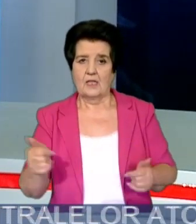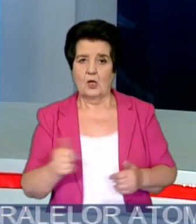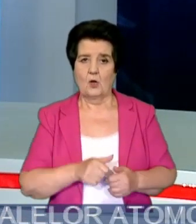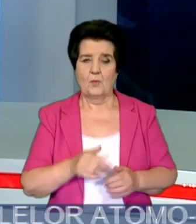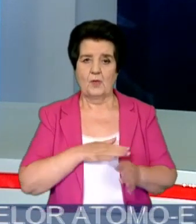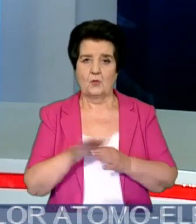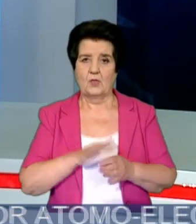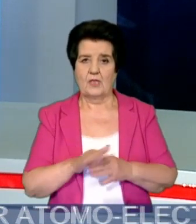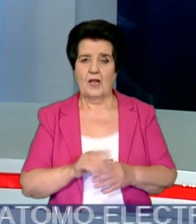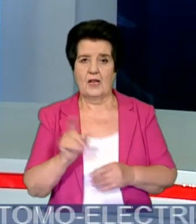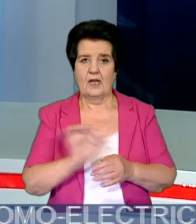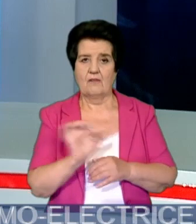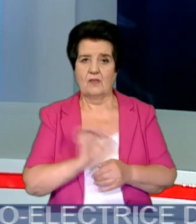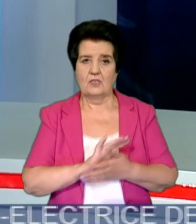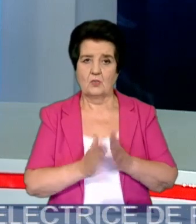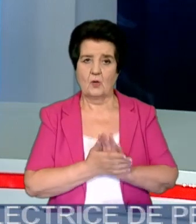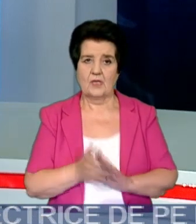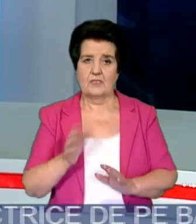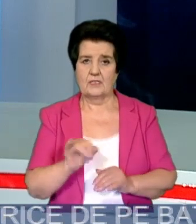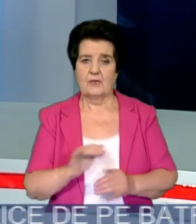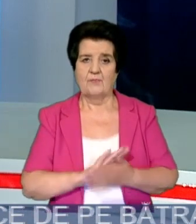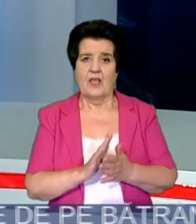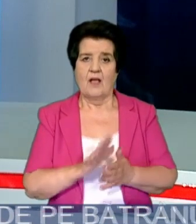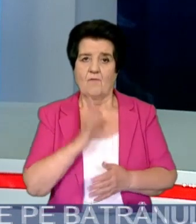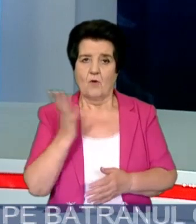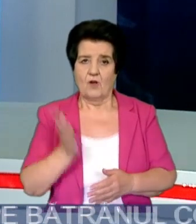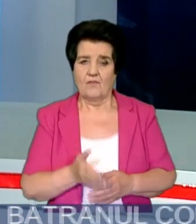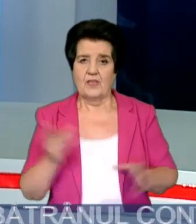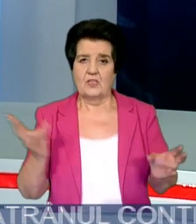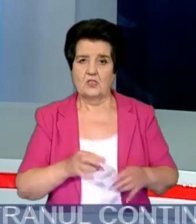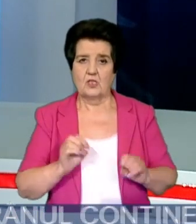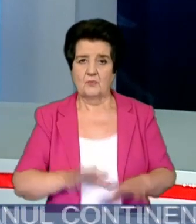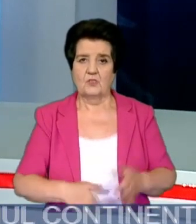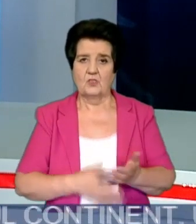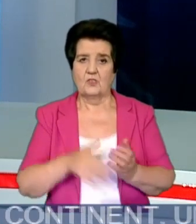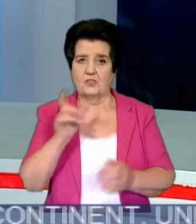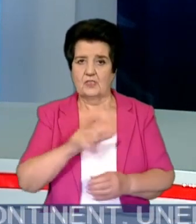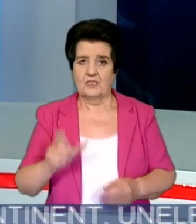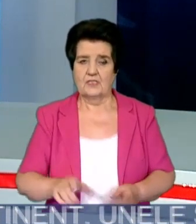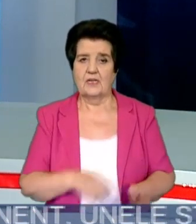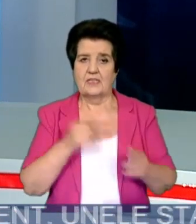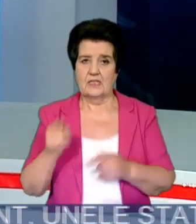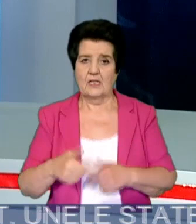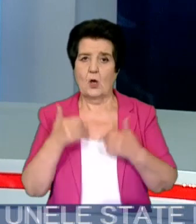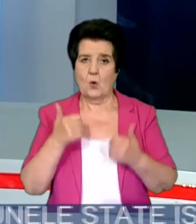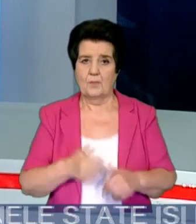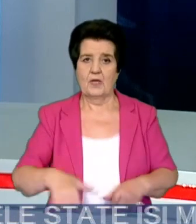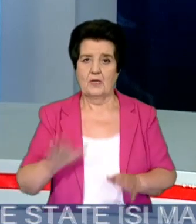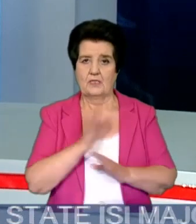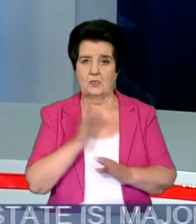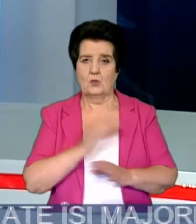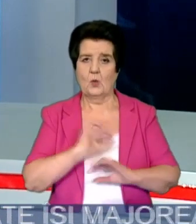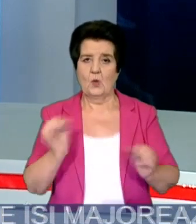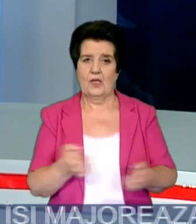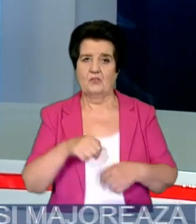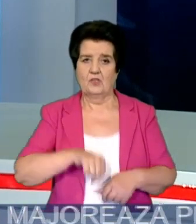totală a livrărilor. În funcție de situație, vor fi implementate măsurile necesare pentru a ajuta cetățenii țării să treacă cu bine peste sezonul rece